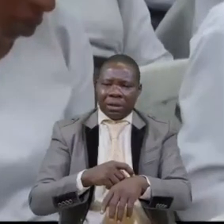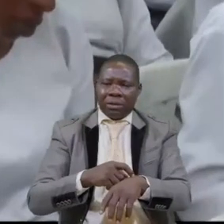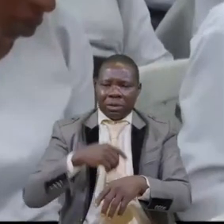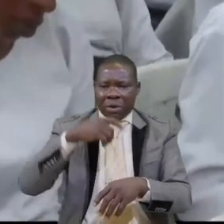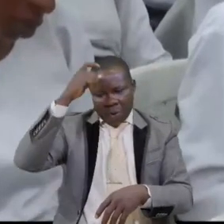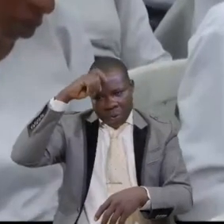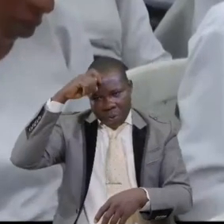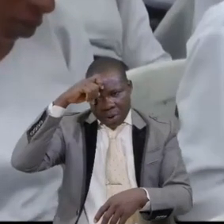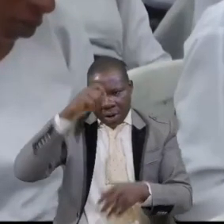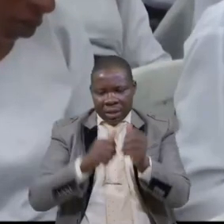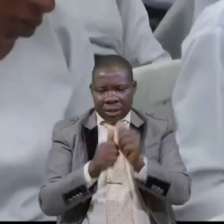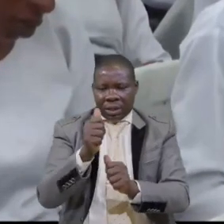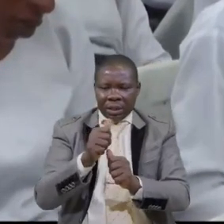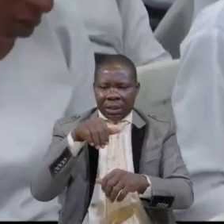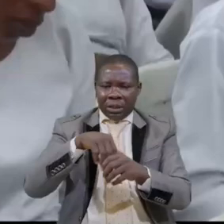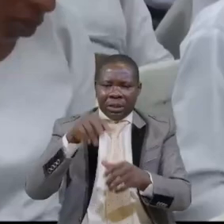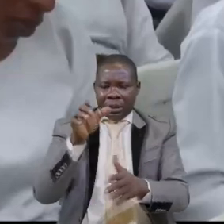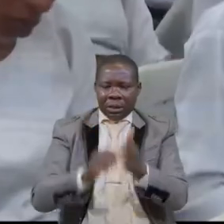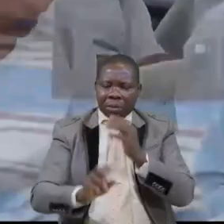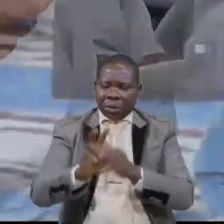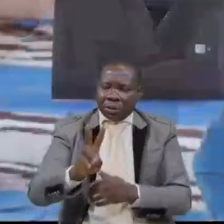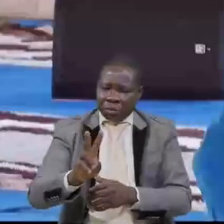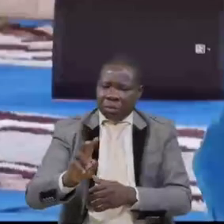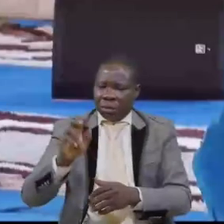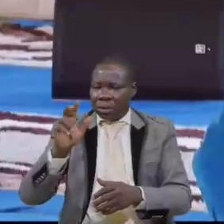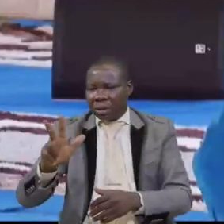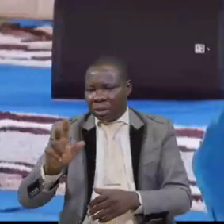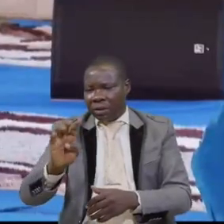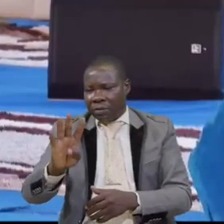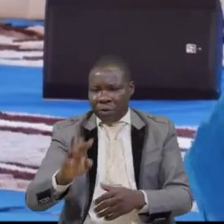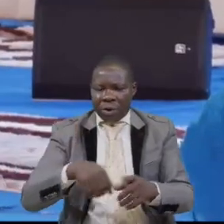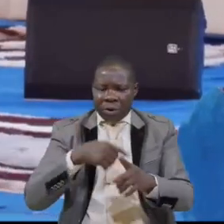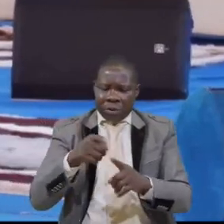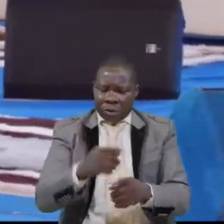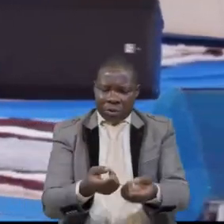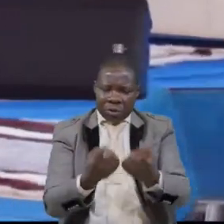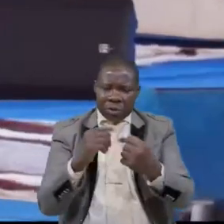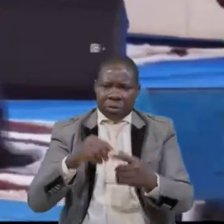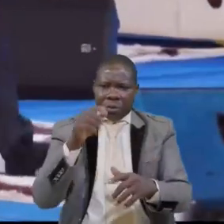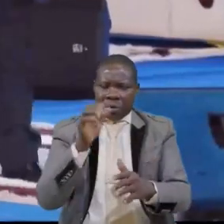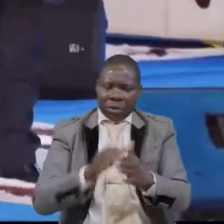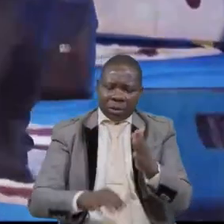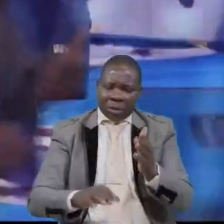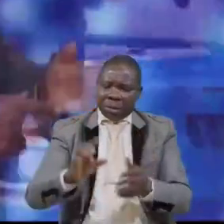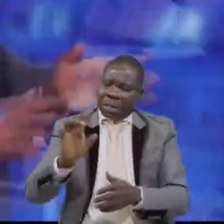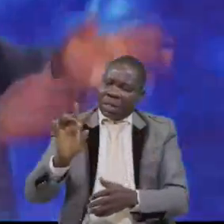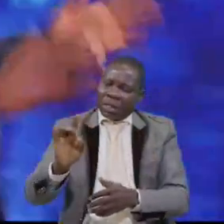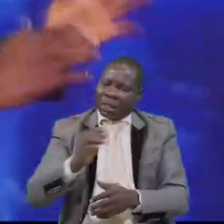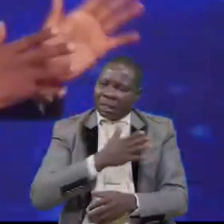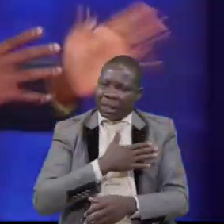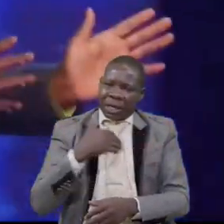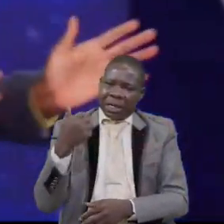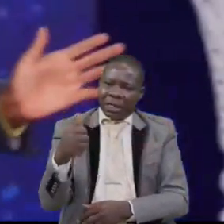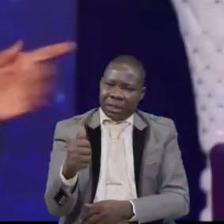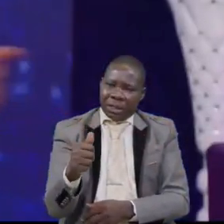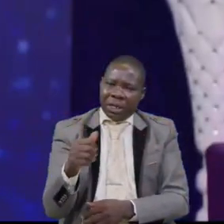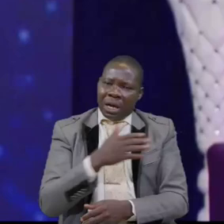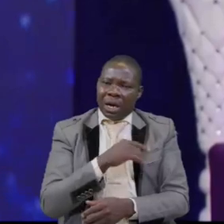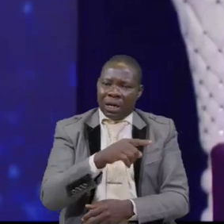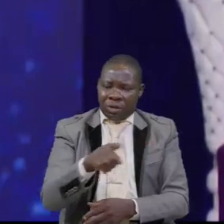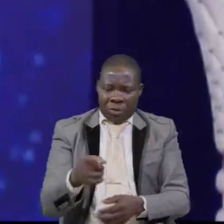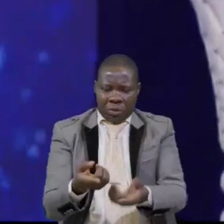chapitre 3, 4, 5. Et quand vous venez au chapitre 8, 10, Et vous venez